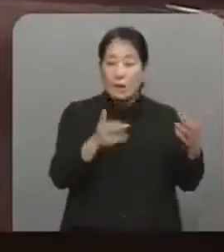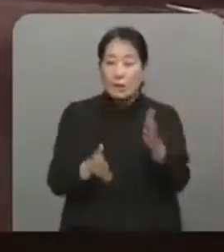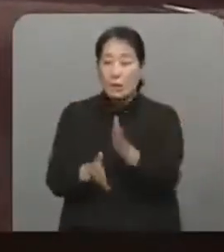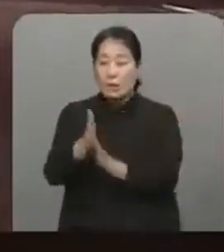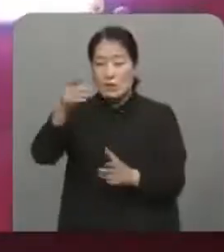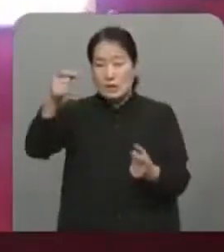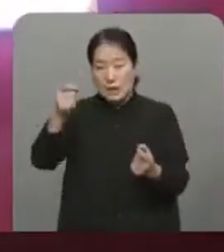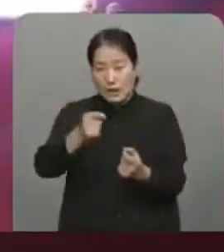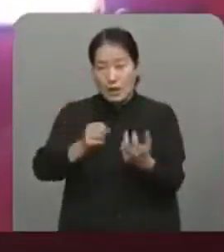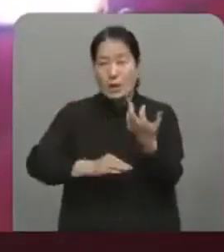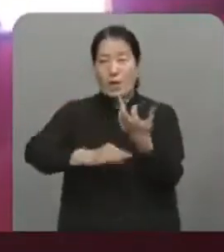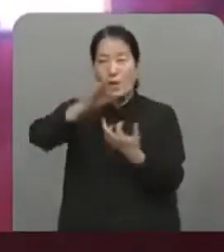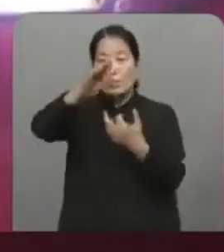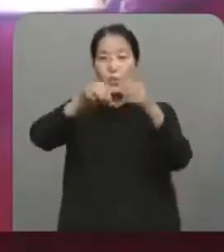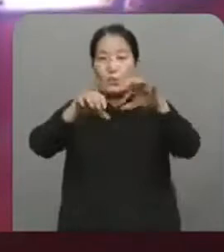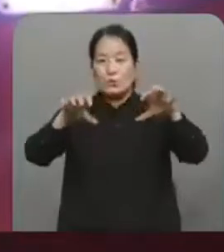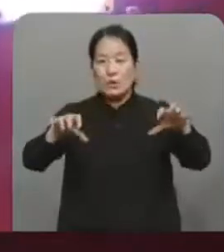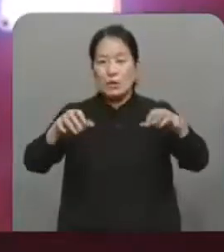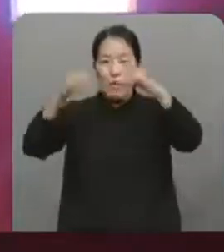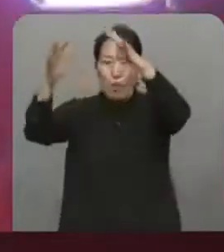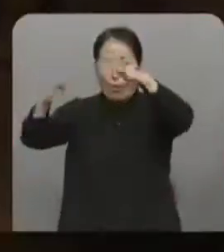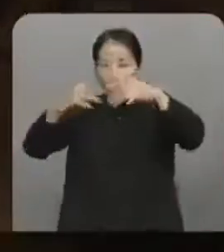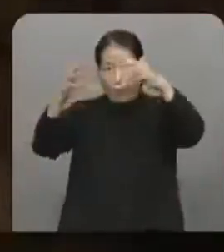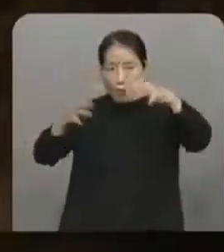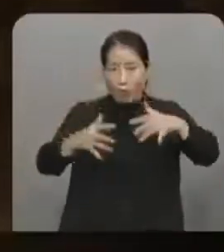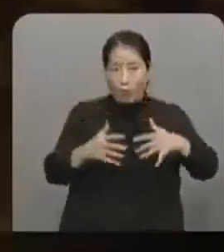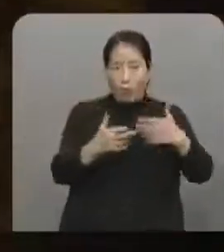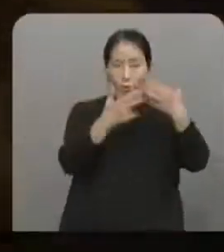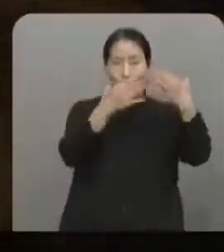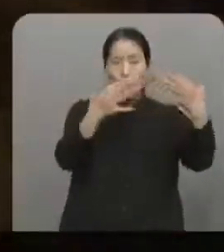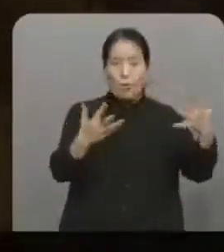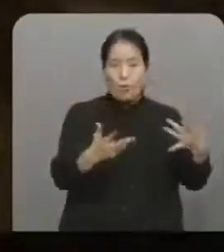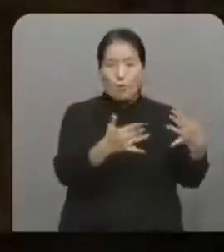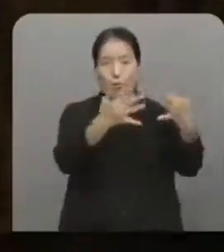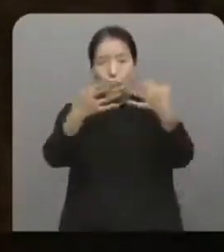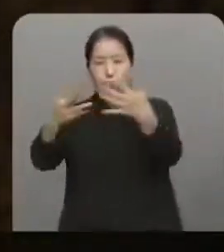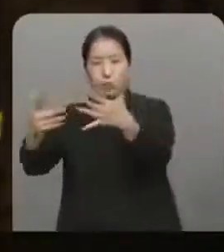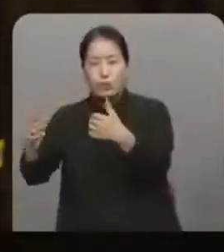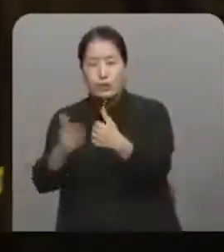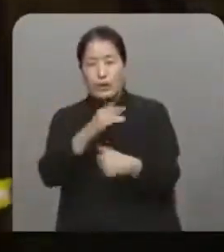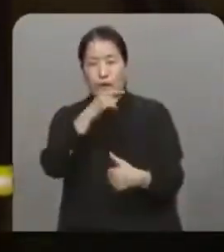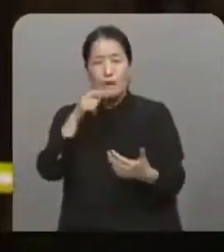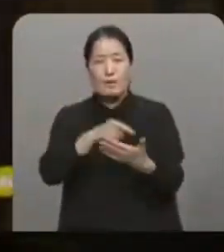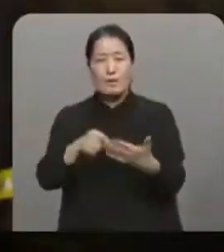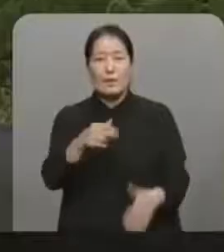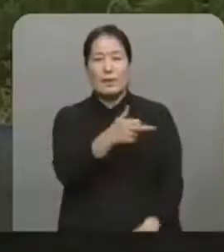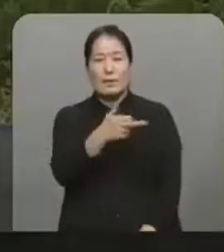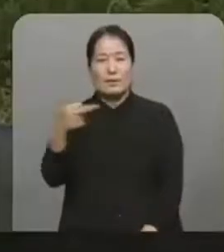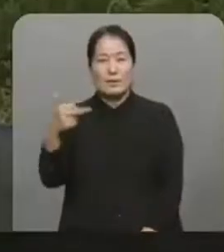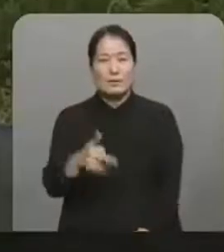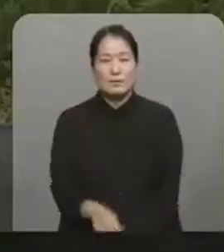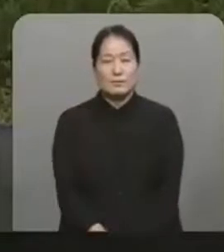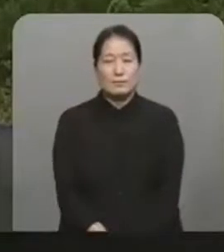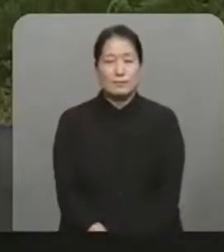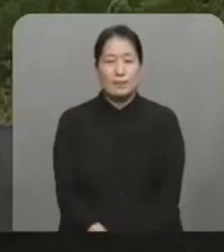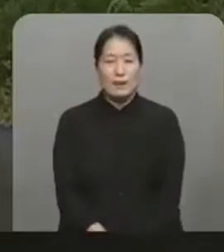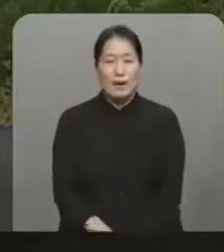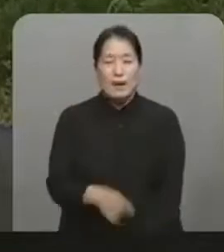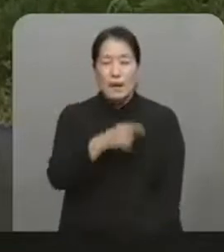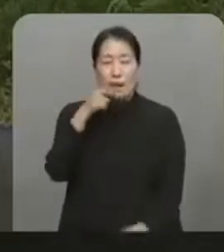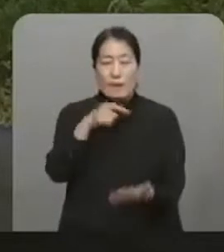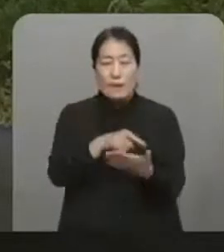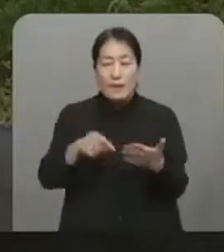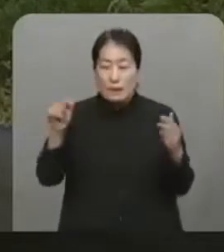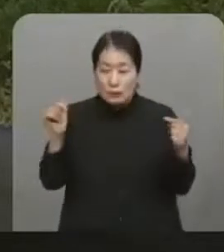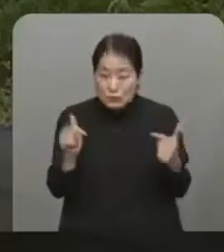강원 동해안 지형상 강풍을 타고 산불이 빠르게 이동하면서 피해가 커진 겁니다. 산불 피해를